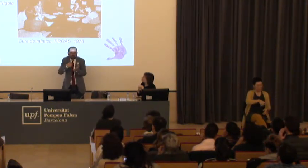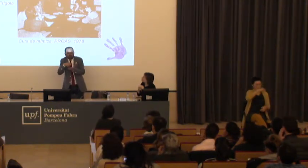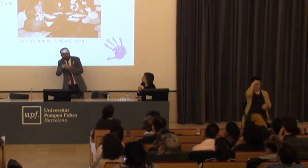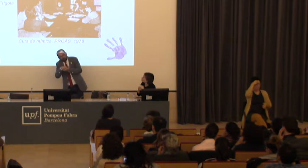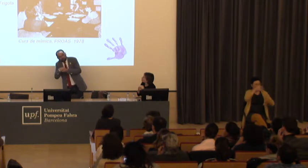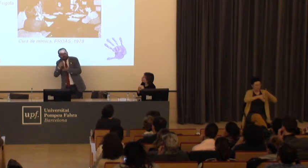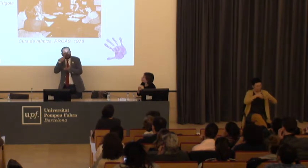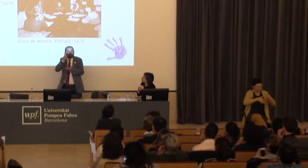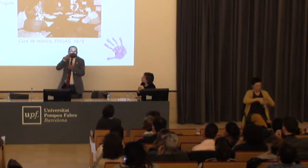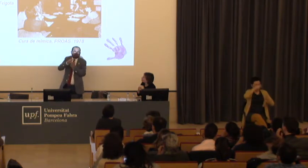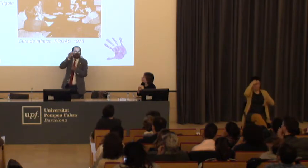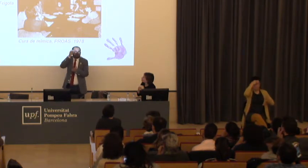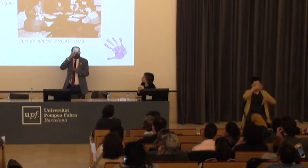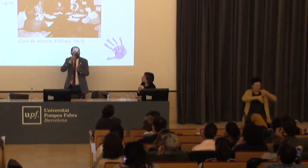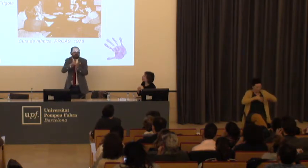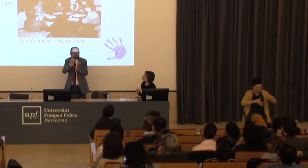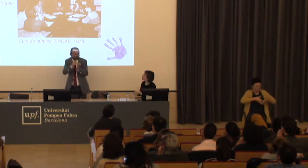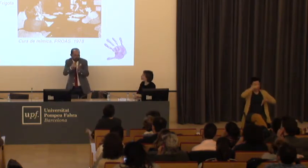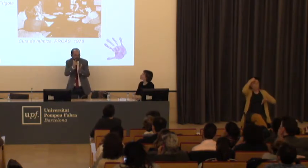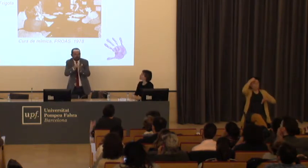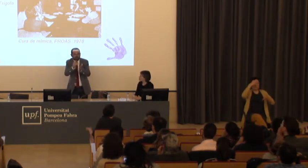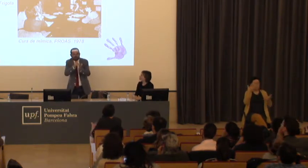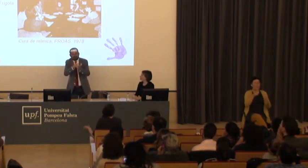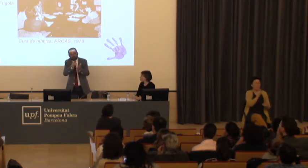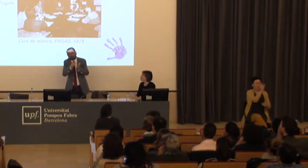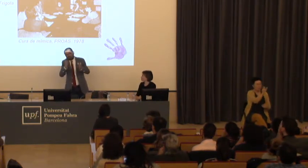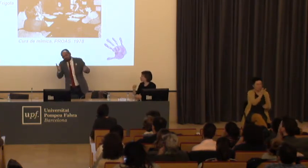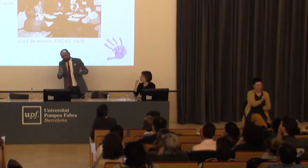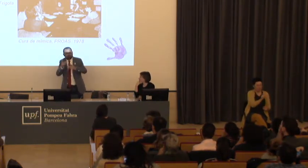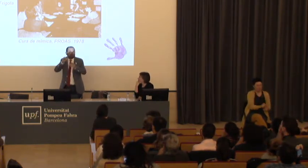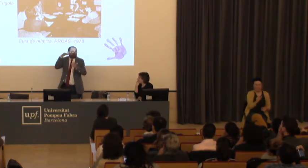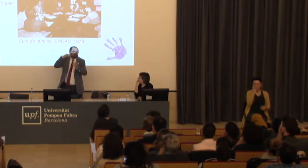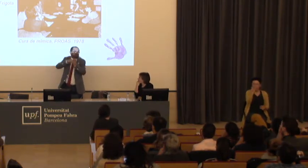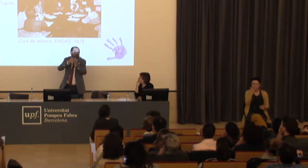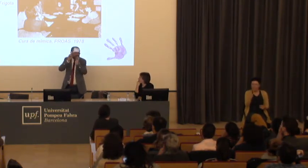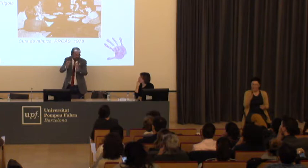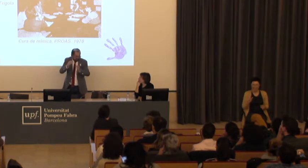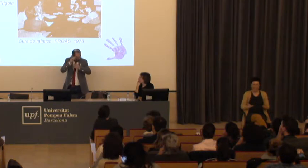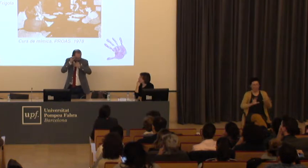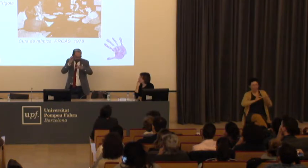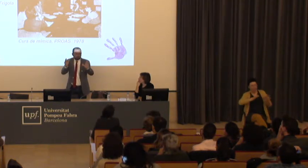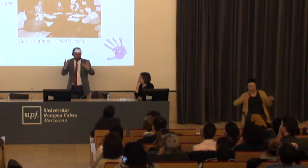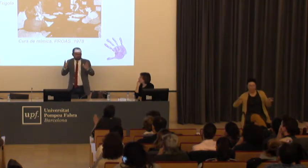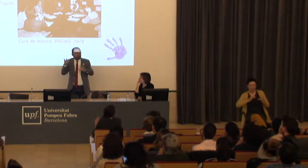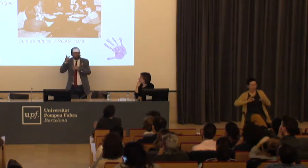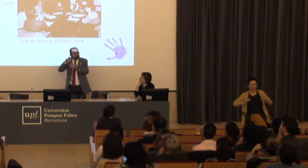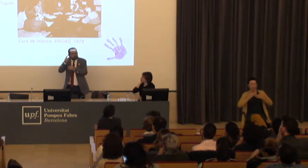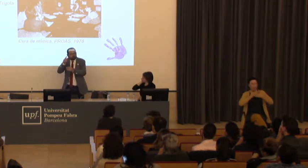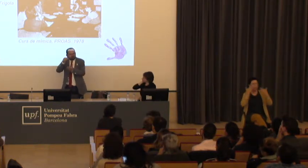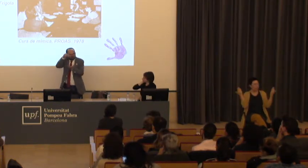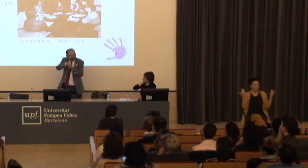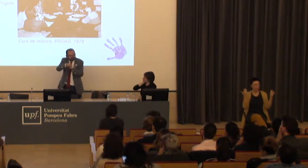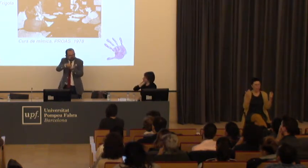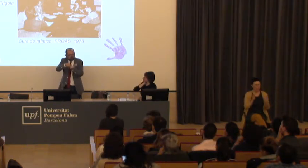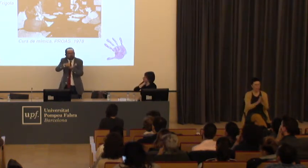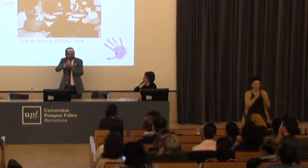Realment, jo dubto que aprenguessin el que és llengua. Aprenien més com un diccionari, vocabulari, no? Únicament. Aquella era la metodologia